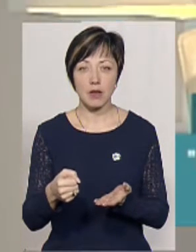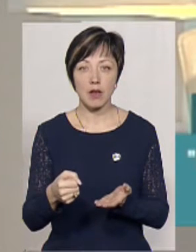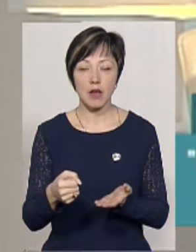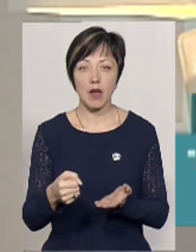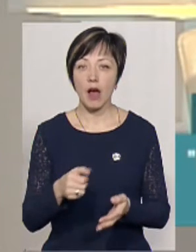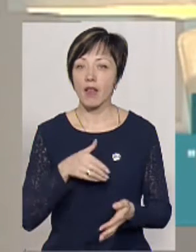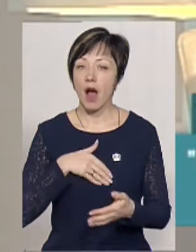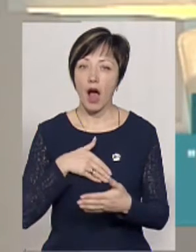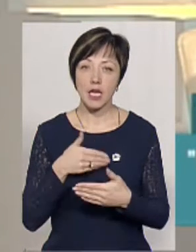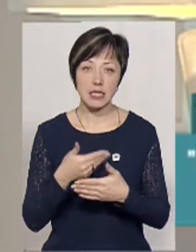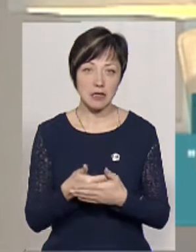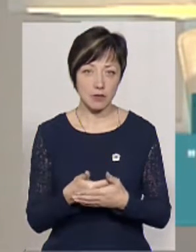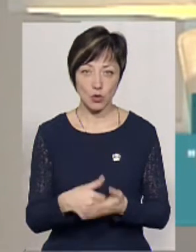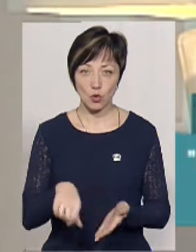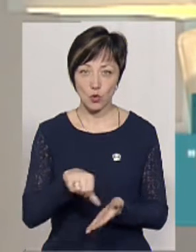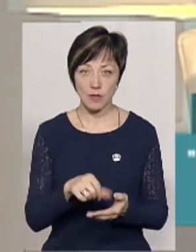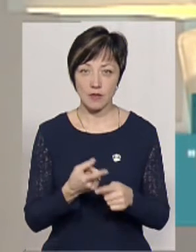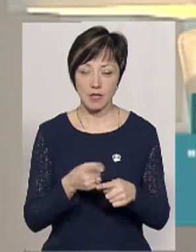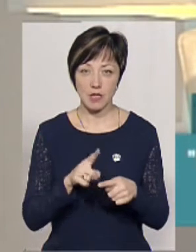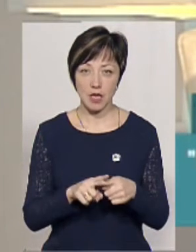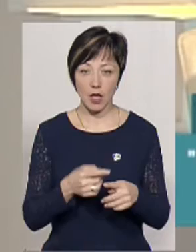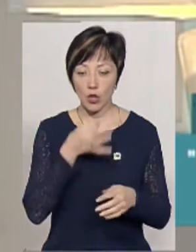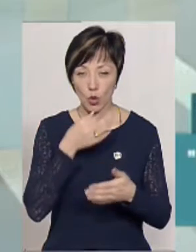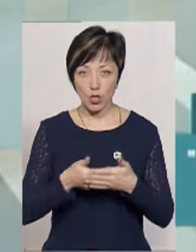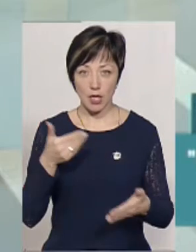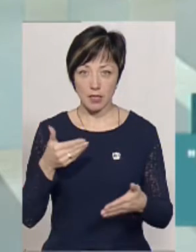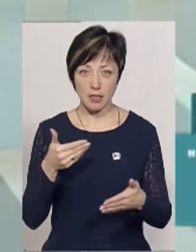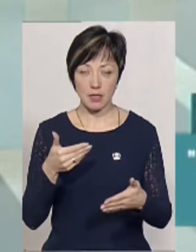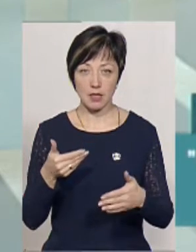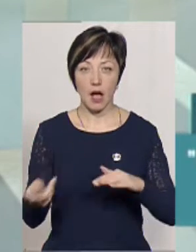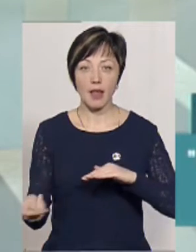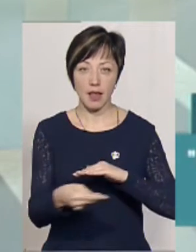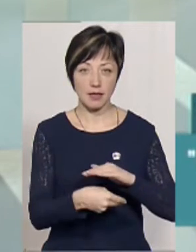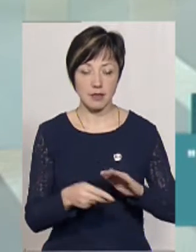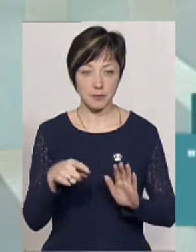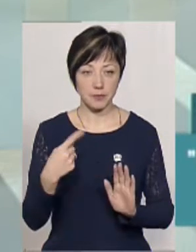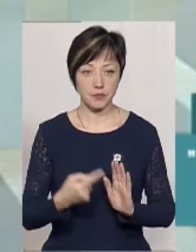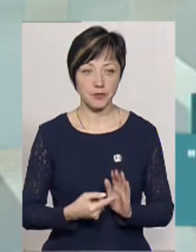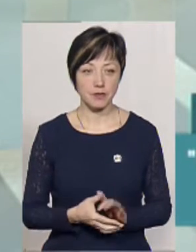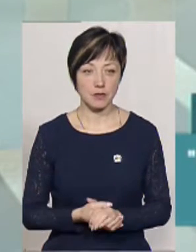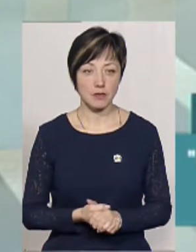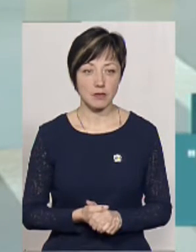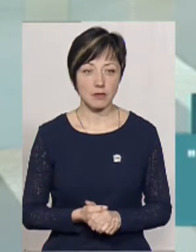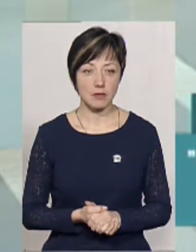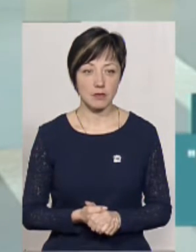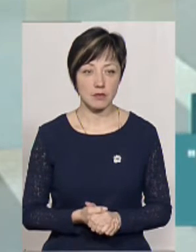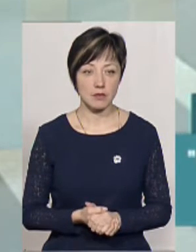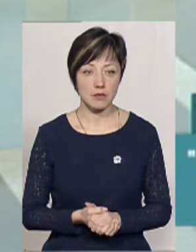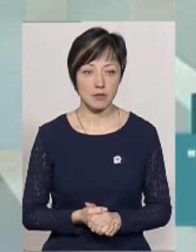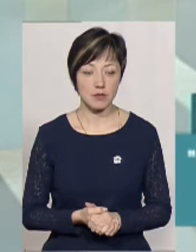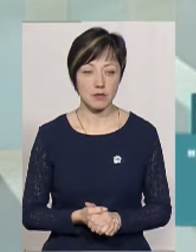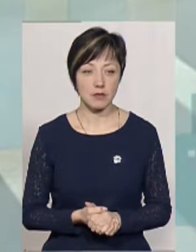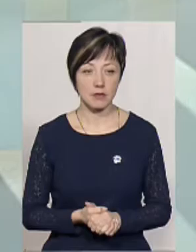кандидатів бере найактивнішу участь в цих от дочасних виборах, дочасній агітації, перепрошую. Ну, власне,